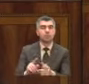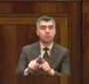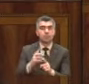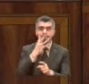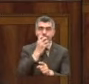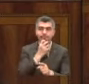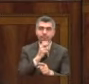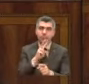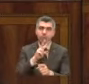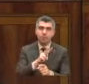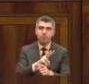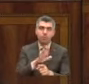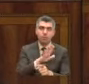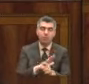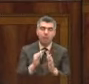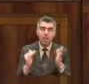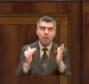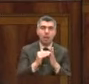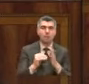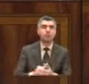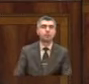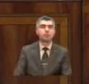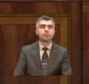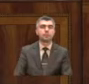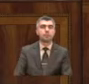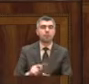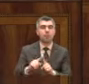مقلفة في المدة الأخيرة، يضاف ذلك إلى